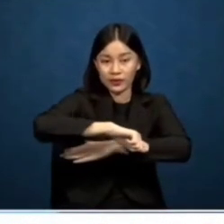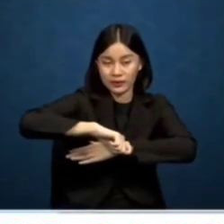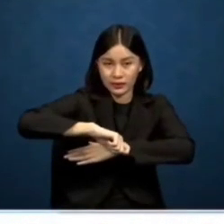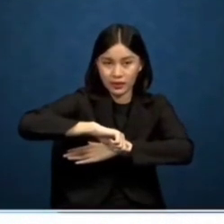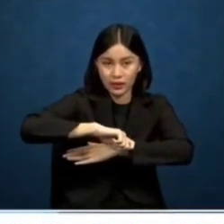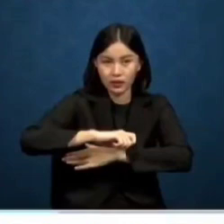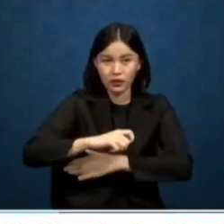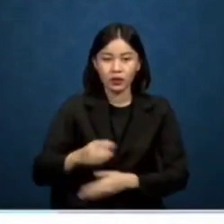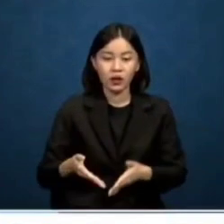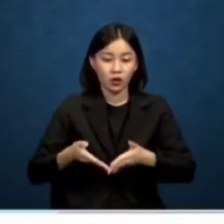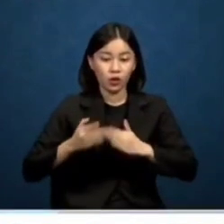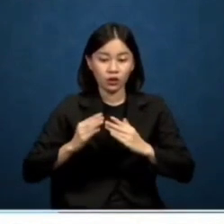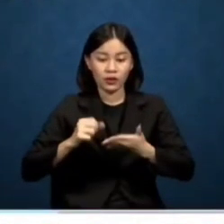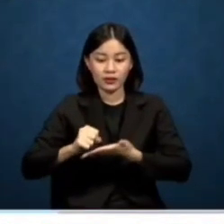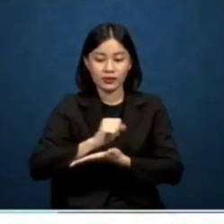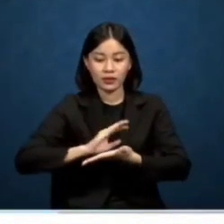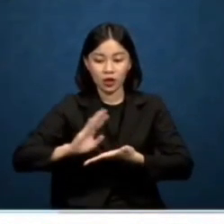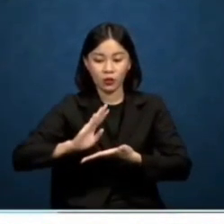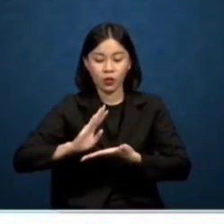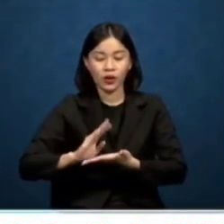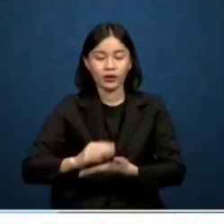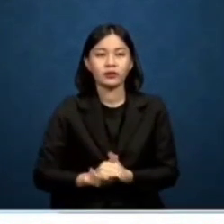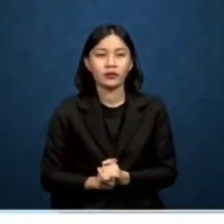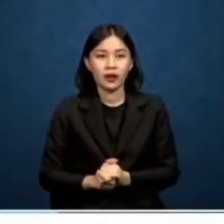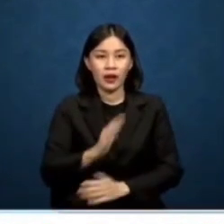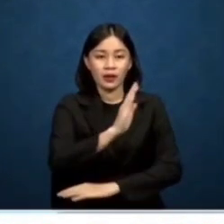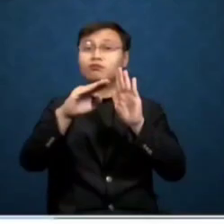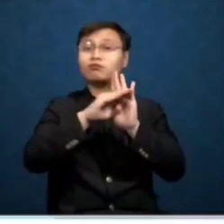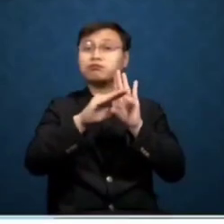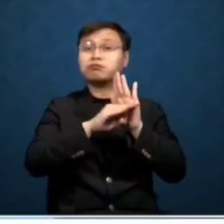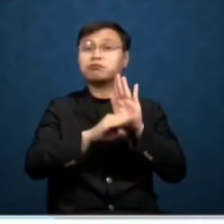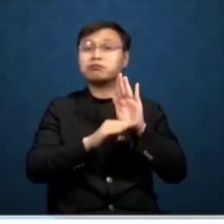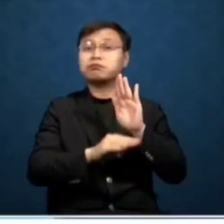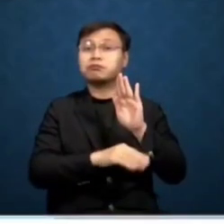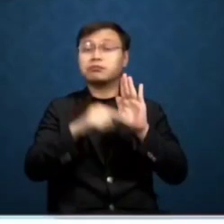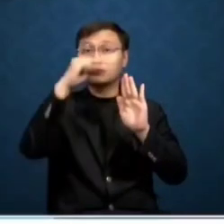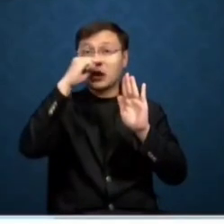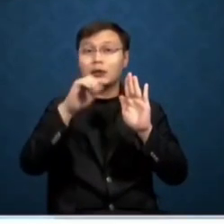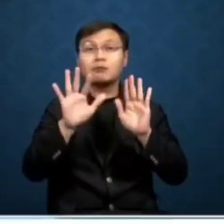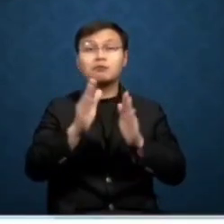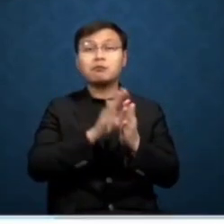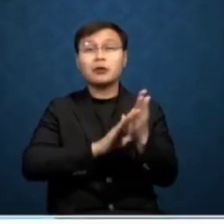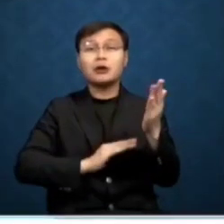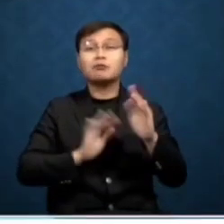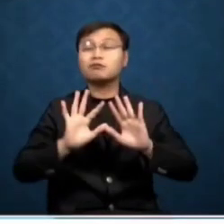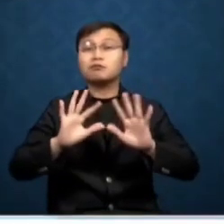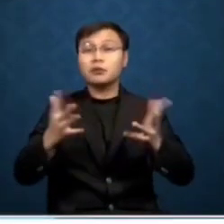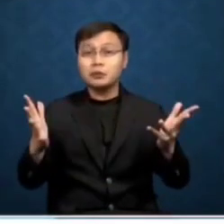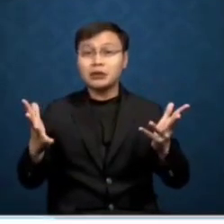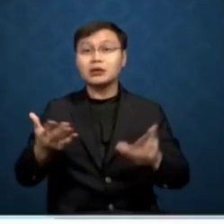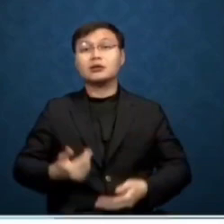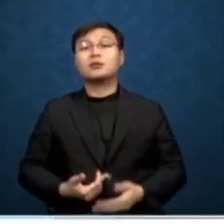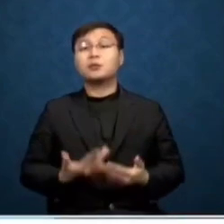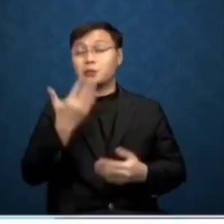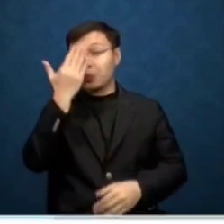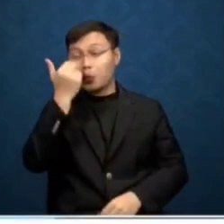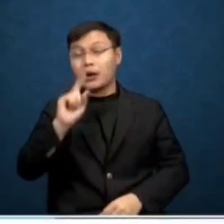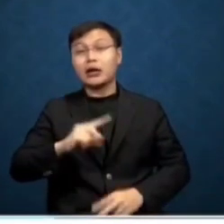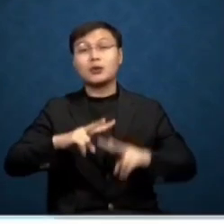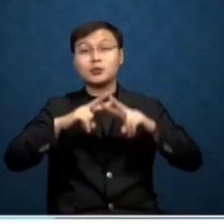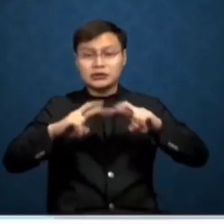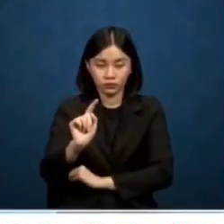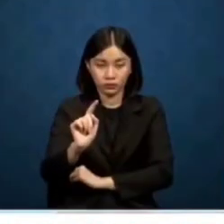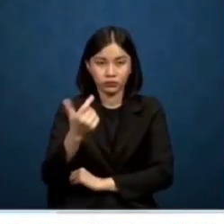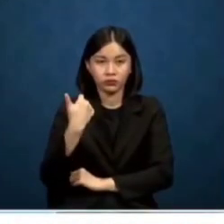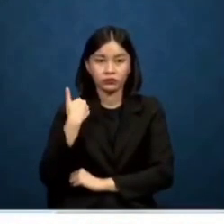การส่งเสริมวิทยาศาสตร์การวิจัยและนวัตกรรมฉบับที่พ.ศเห็นด้วย161เสียงไม่เห็นด้วยไม่มีงดออกเสียง